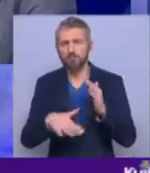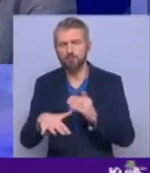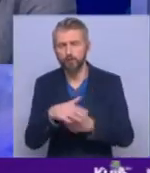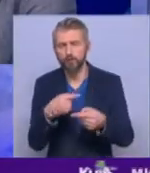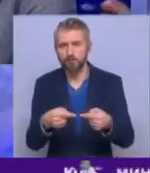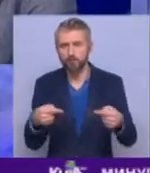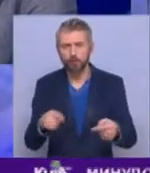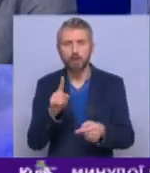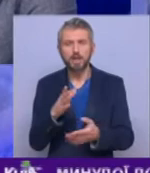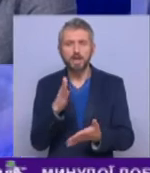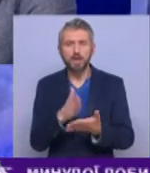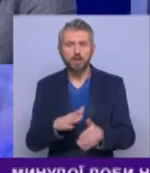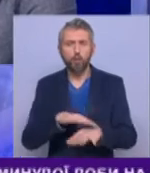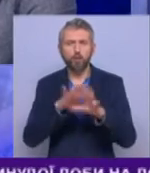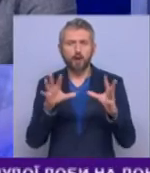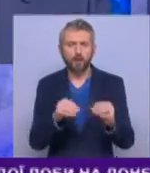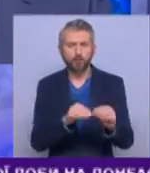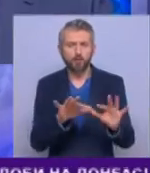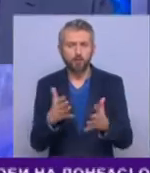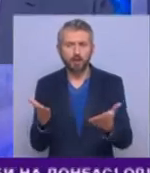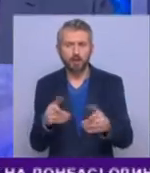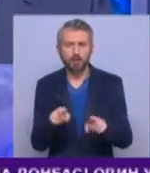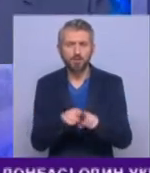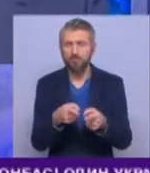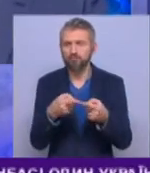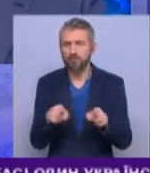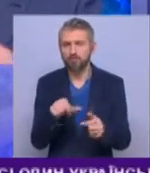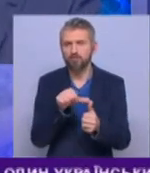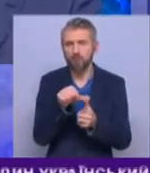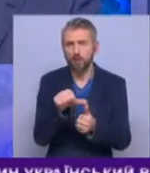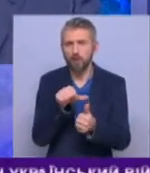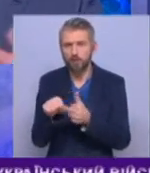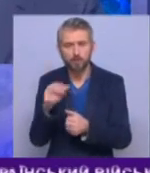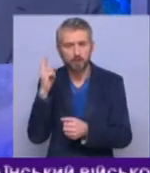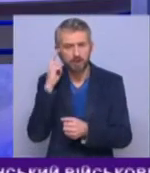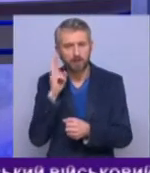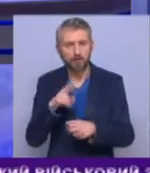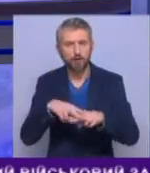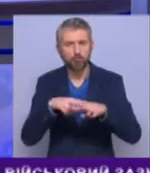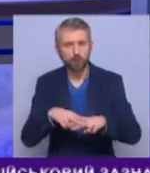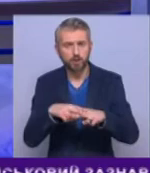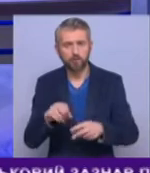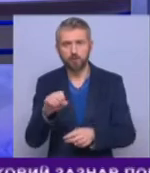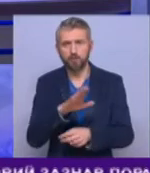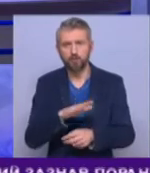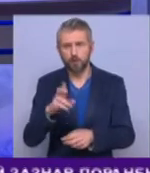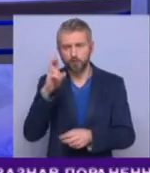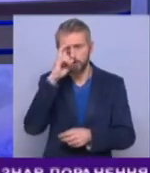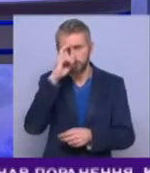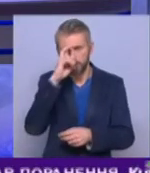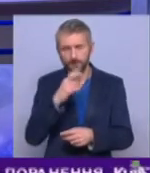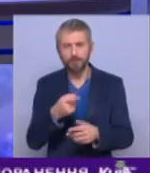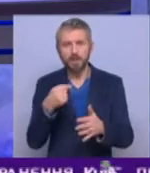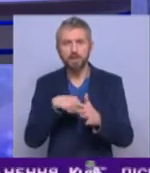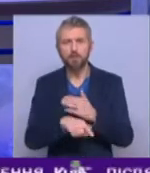тощо, але є і узагальнюючі моменти, які так чи інакше виокремлюють Київ як столицю європейської держави.